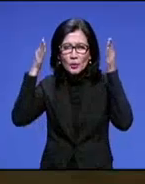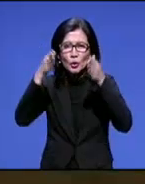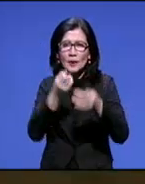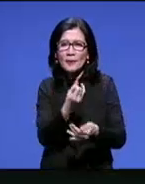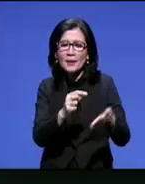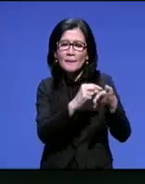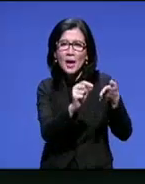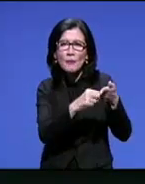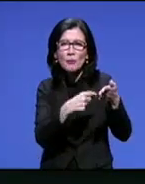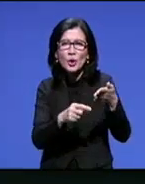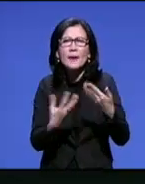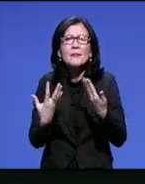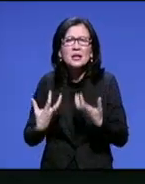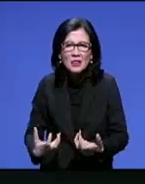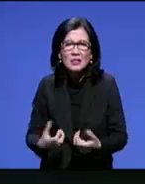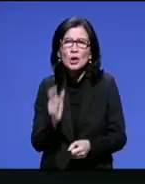yang dianggap memberatkan.